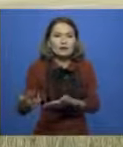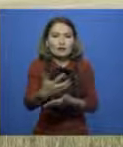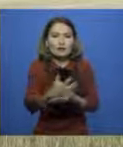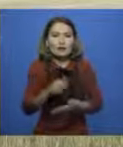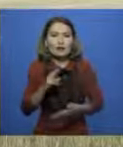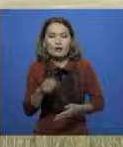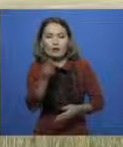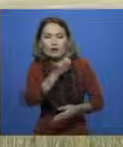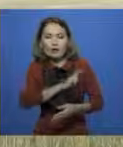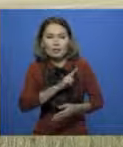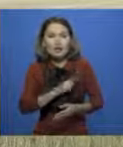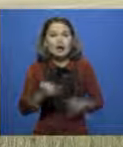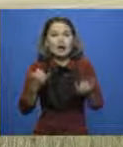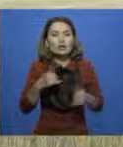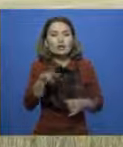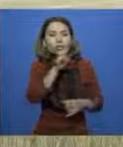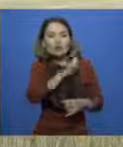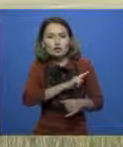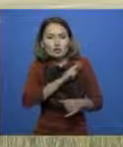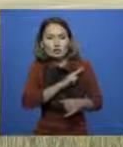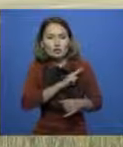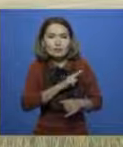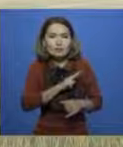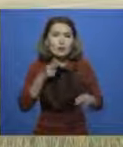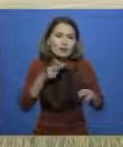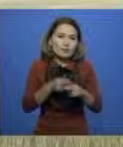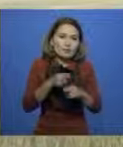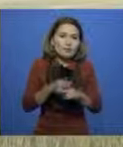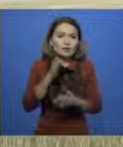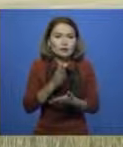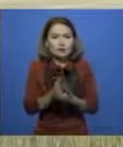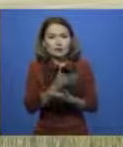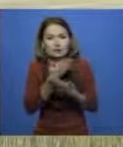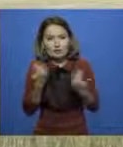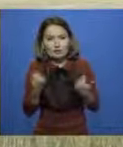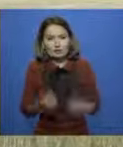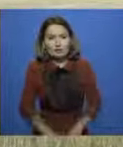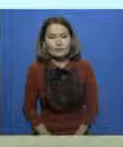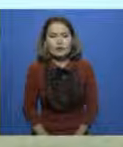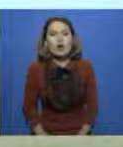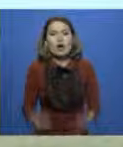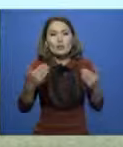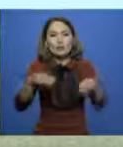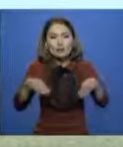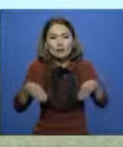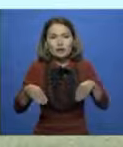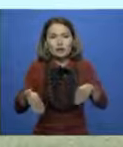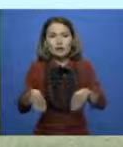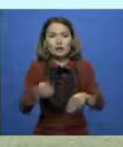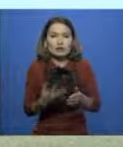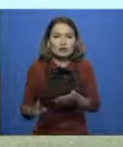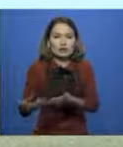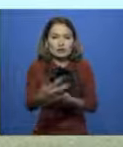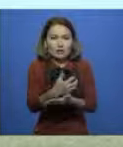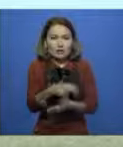Сіздерде қазір осы науқан барысында, жұмыс барысында кедергі болған жайттар бар ма? Ал енді мынау егін бүгін басталды. Ауа райы